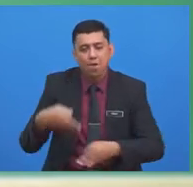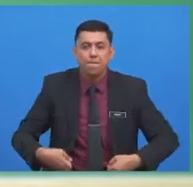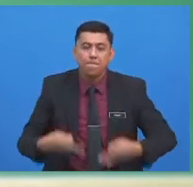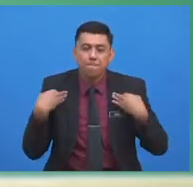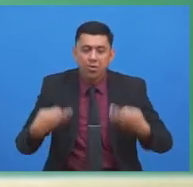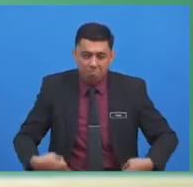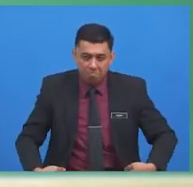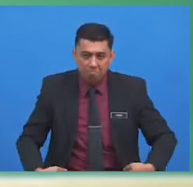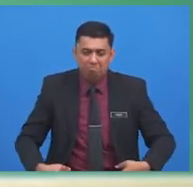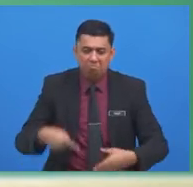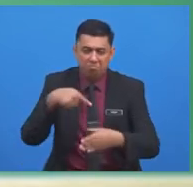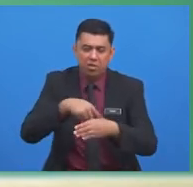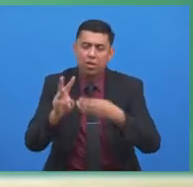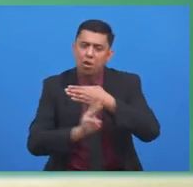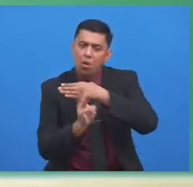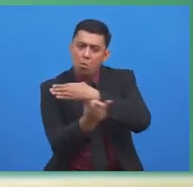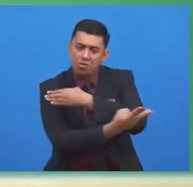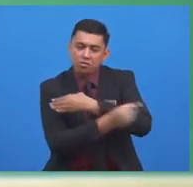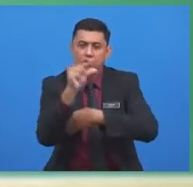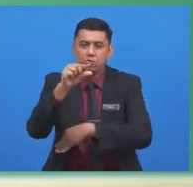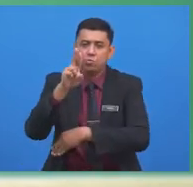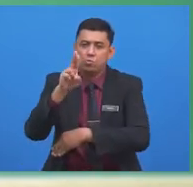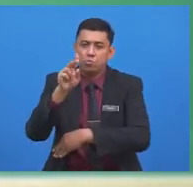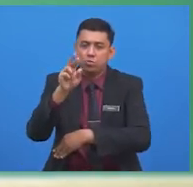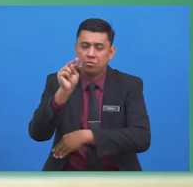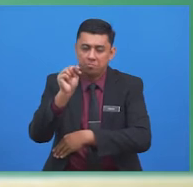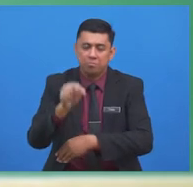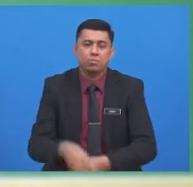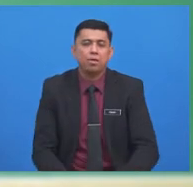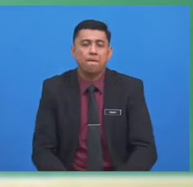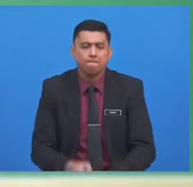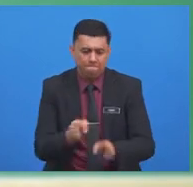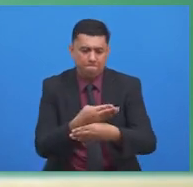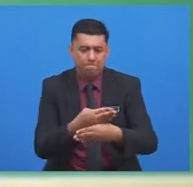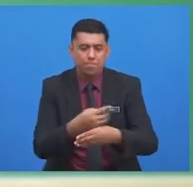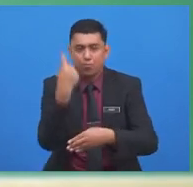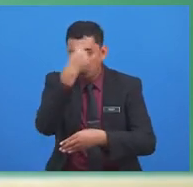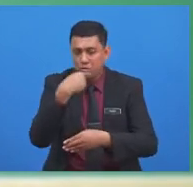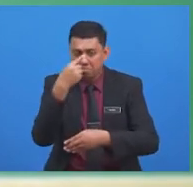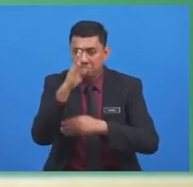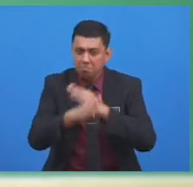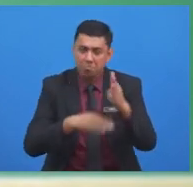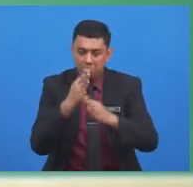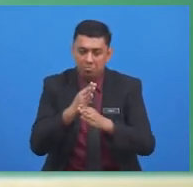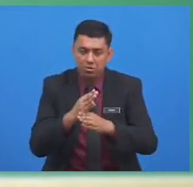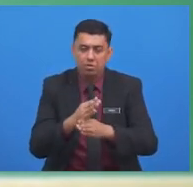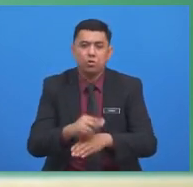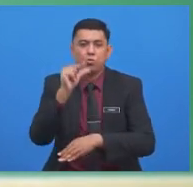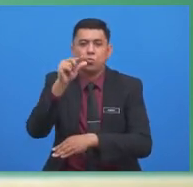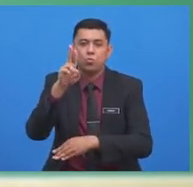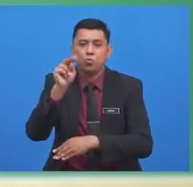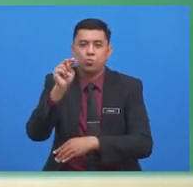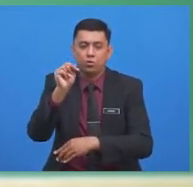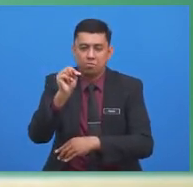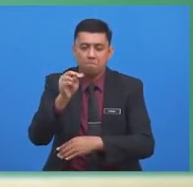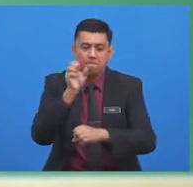di kawasan gurun. Antara bentuk muka bumi yang terhasil ialah gurun batu atau gurun pasir